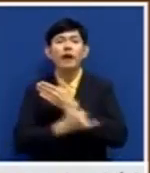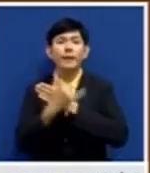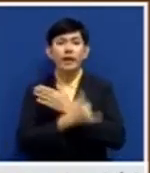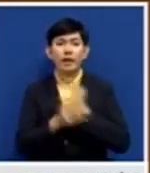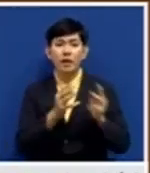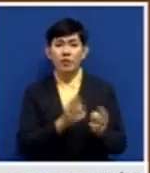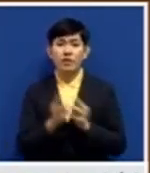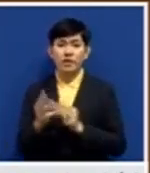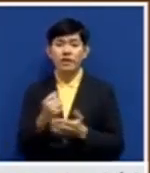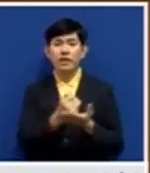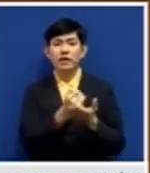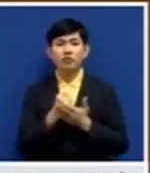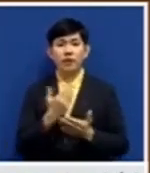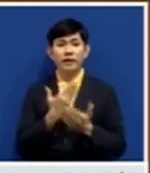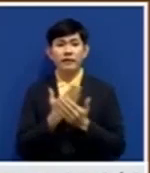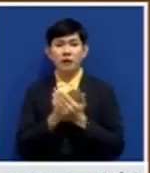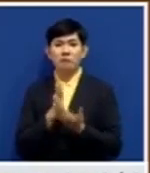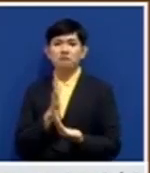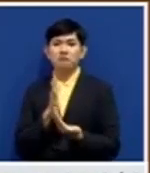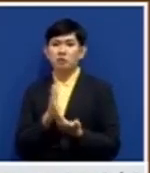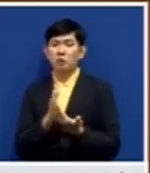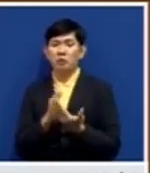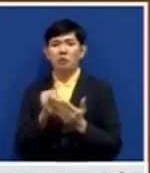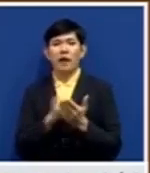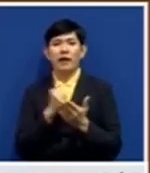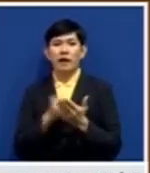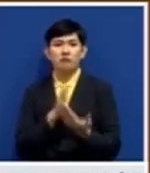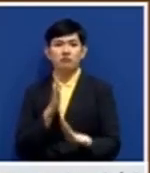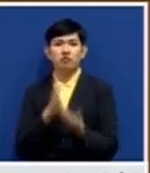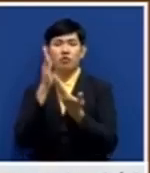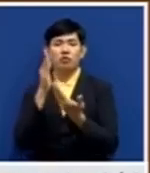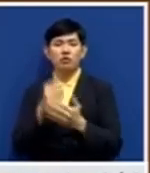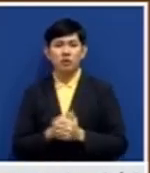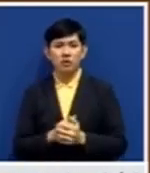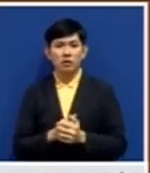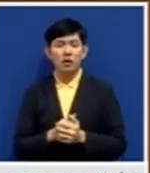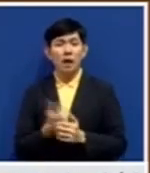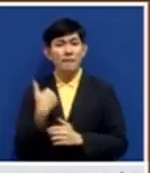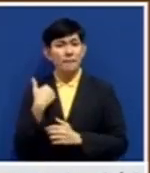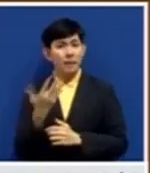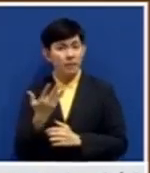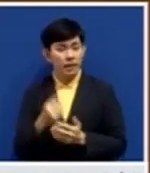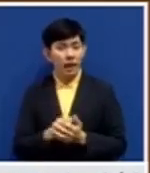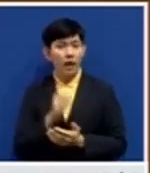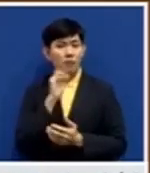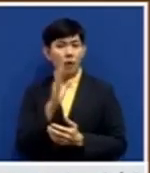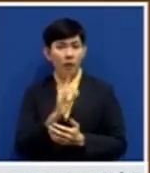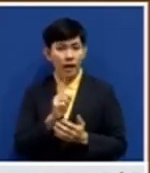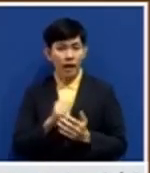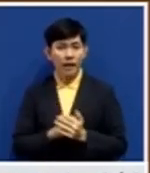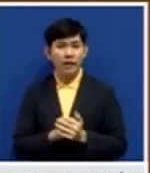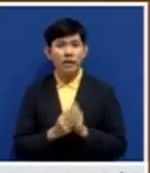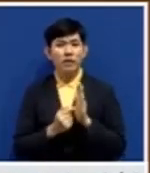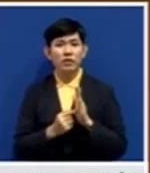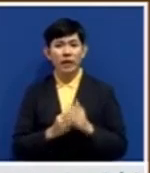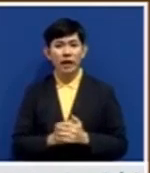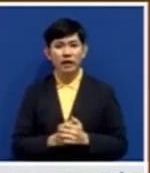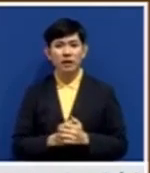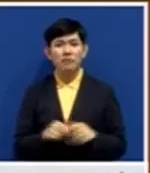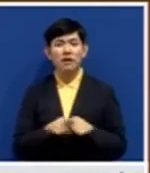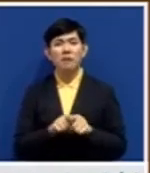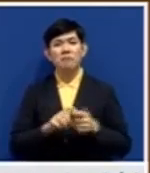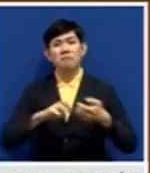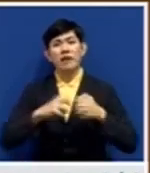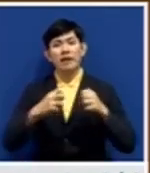ยมันสามารถยิงเงินเนี่ยตรงไปสู่ที่ที่ต้องการได้ตรงๆเลยไม่มีการที่ว่าไอศกรีมเนี่ยละลายระหว่างทาง